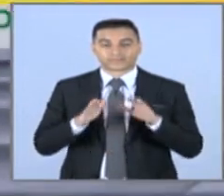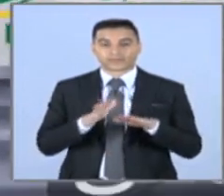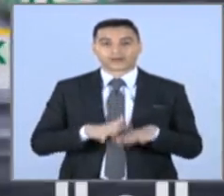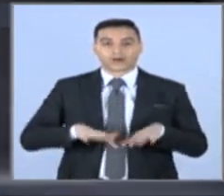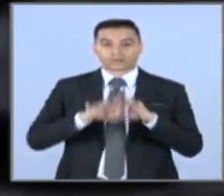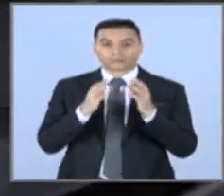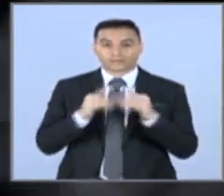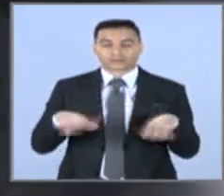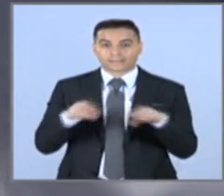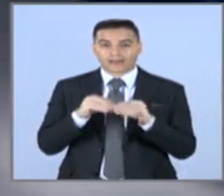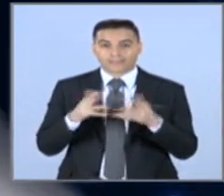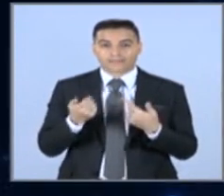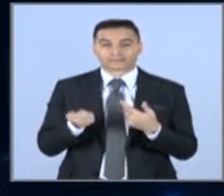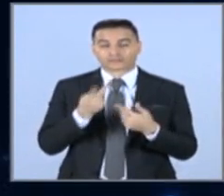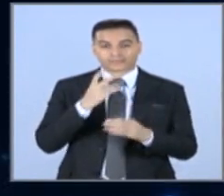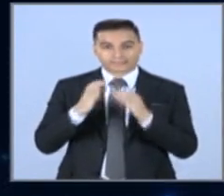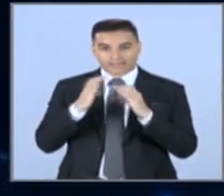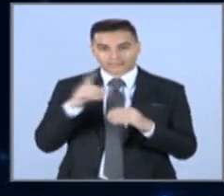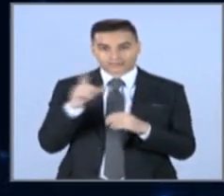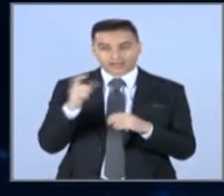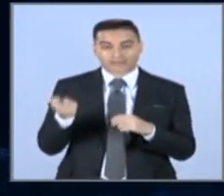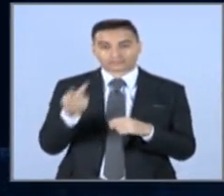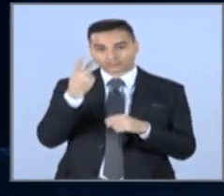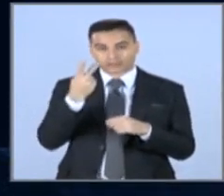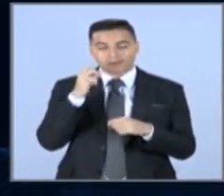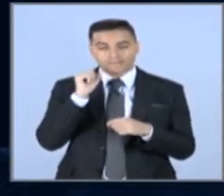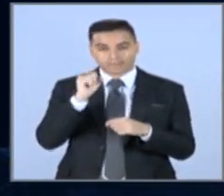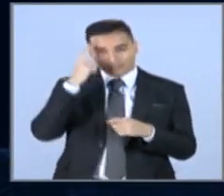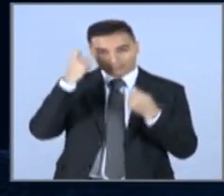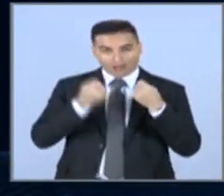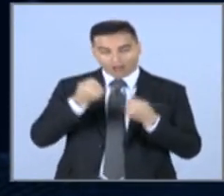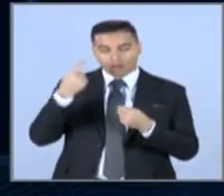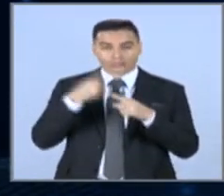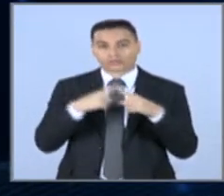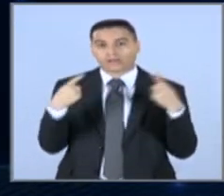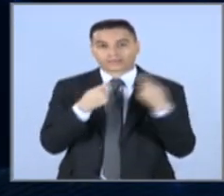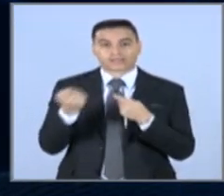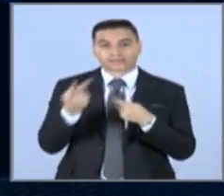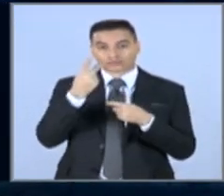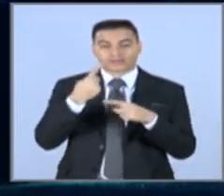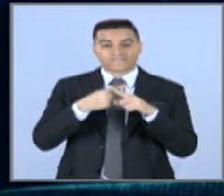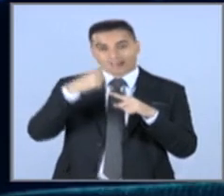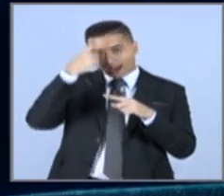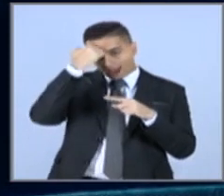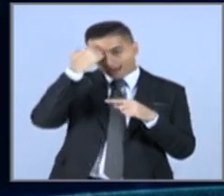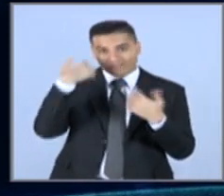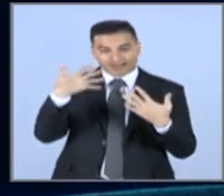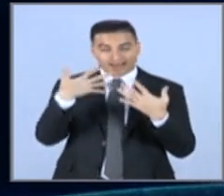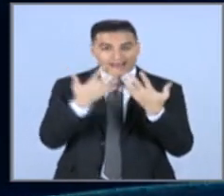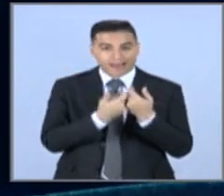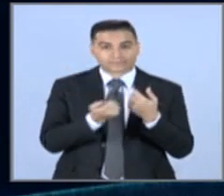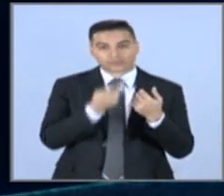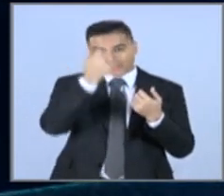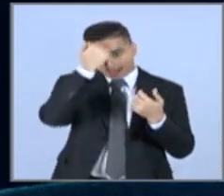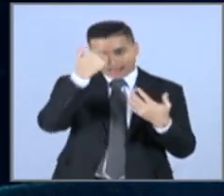وبكده عائلات مصر جمعت 75 نقطة في فقرة تحت الضغط وضربات الجزاء، وكل نقطة ب 1000 جنيه بما